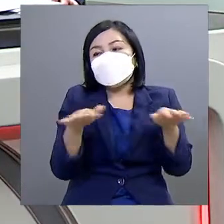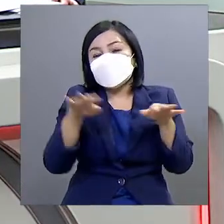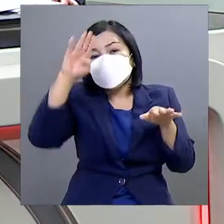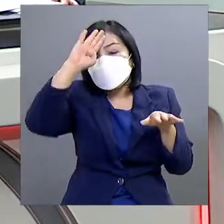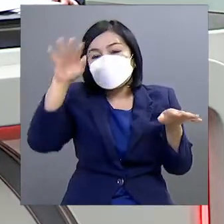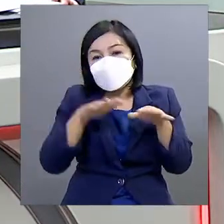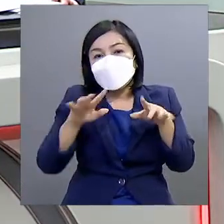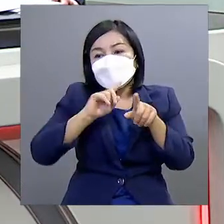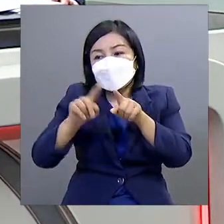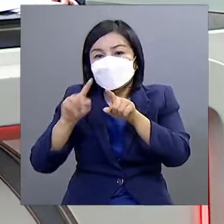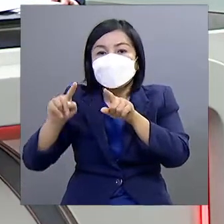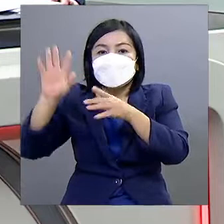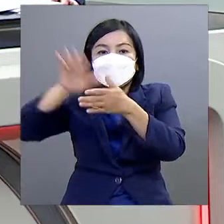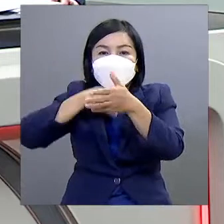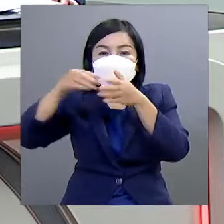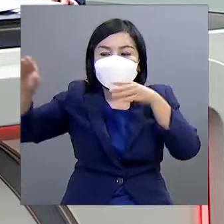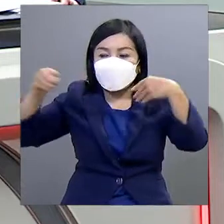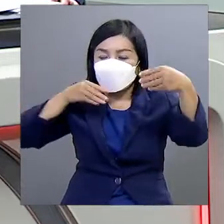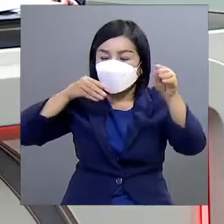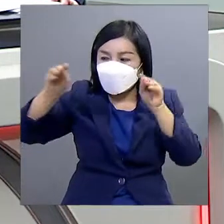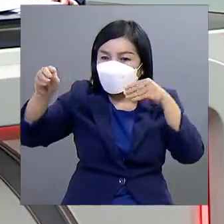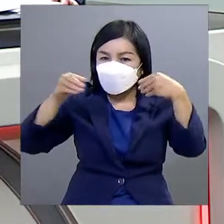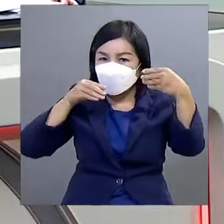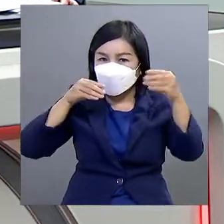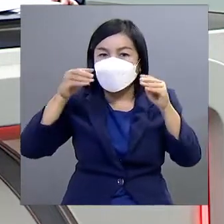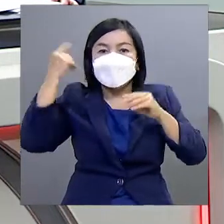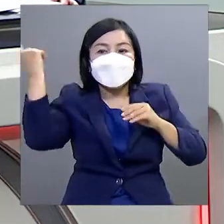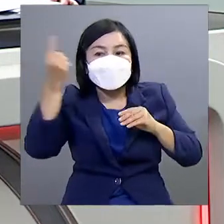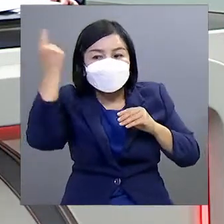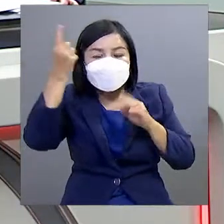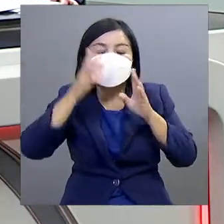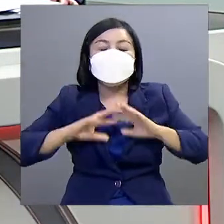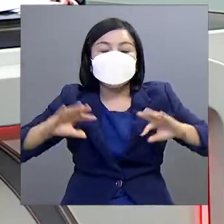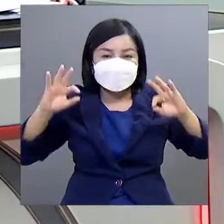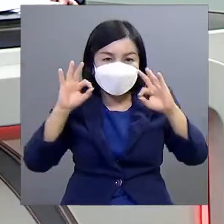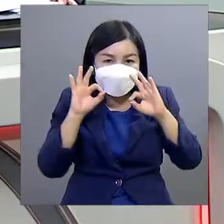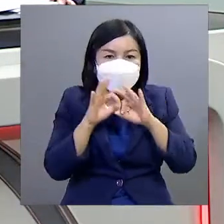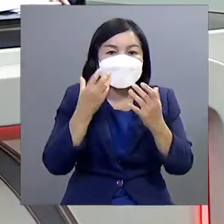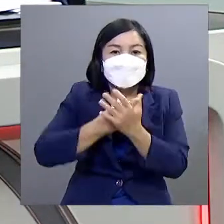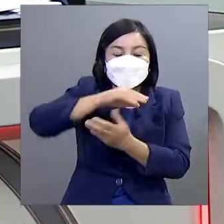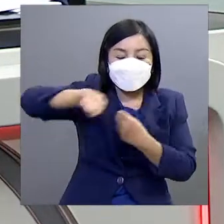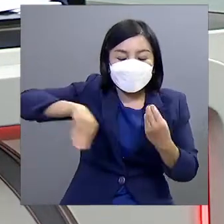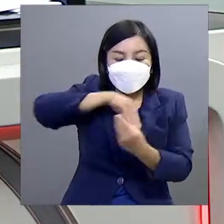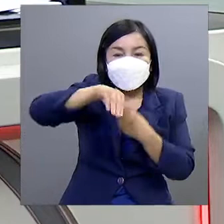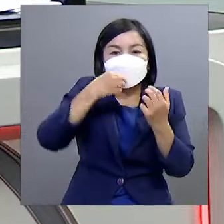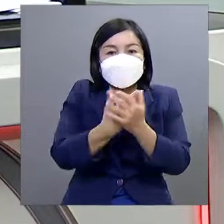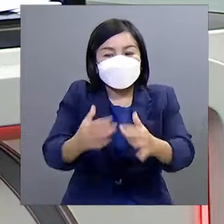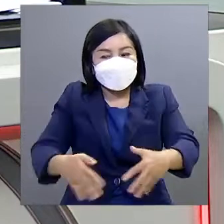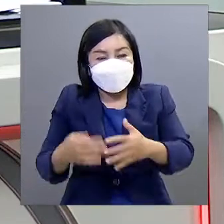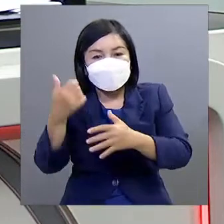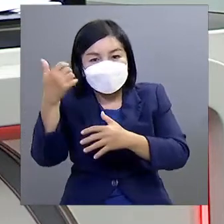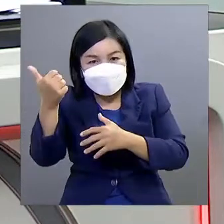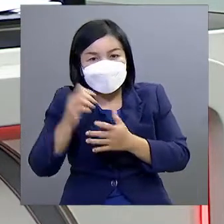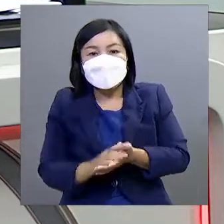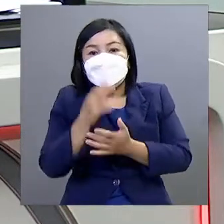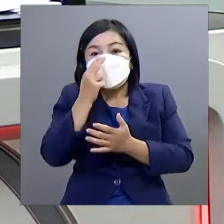ากขึ้นเพื่อให้ภาคการท่องเที่ยวกลับมาเป็นเครื่องจักรสำคัญในการฟื้นฟูเศรษฐกิจหลายๆภาคส่วนมองว่าภาคการท่องเที่ยวฟื้นตัวแล้วนะ